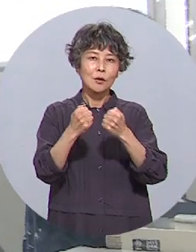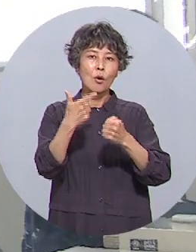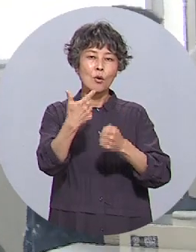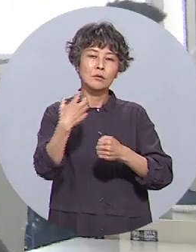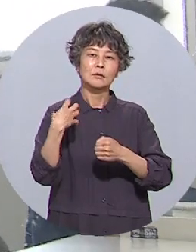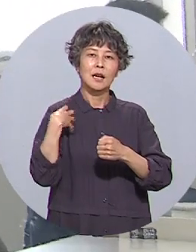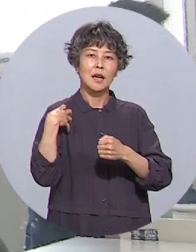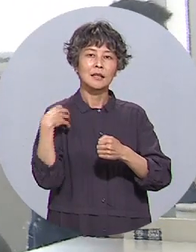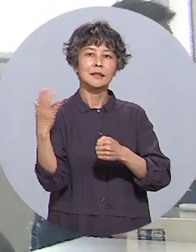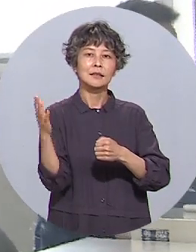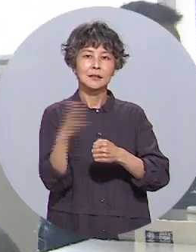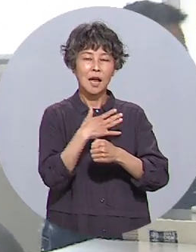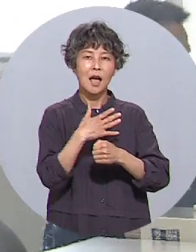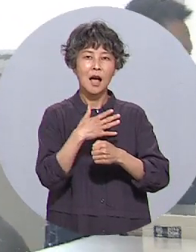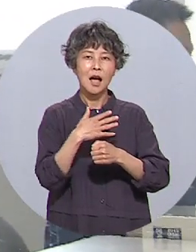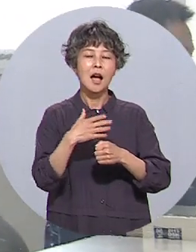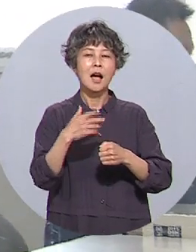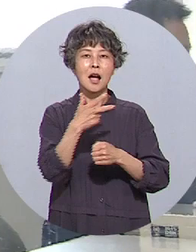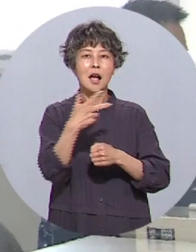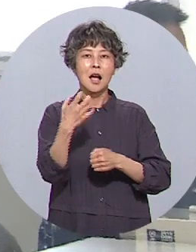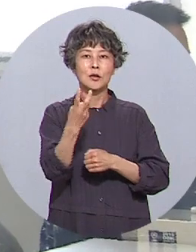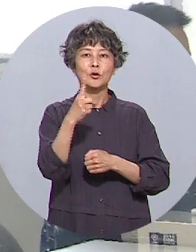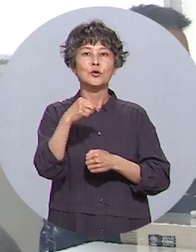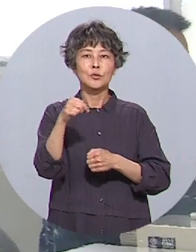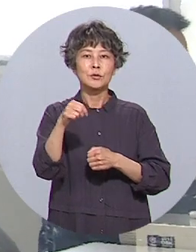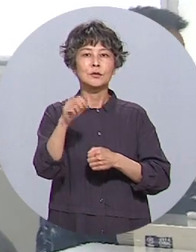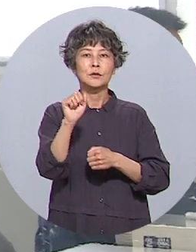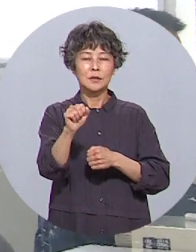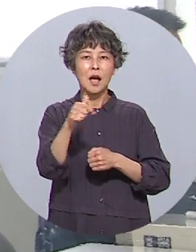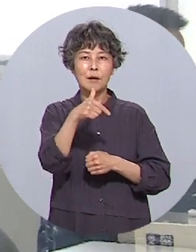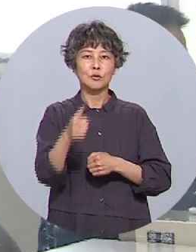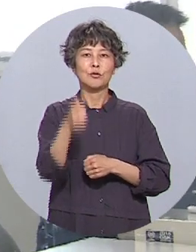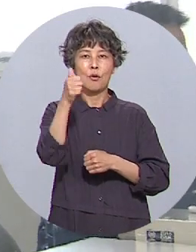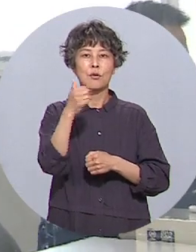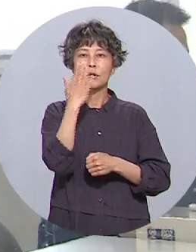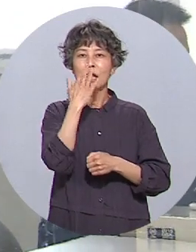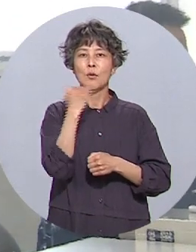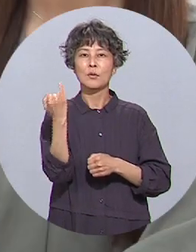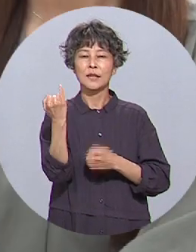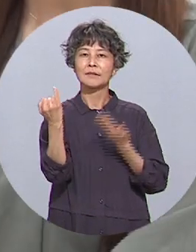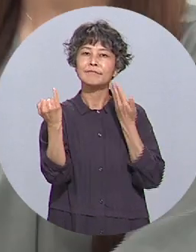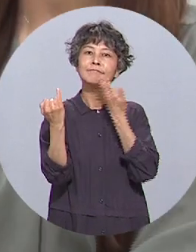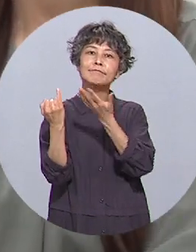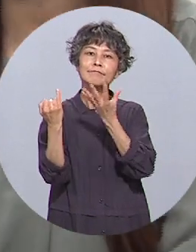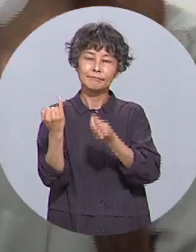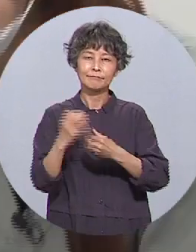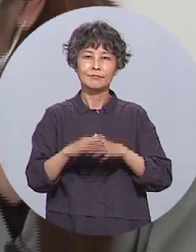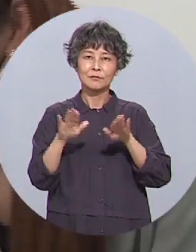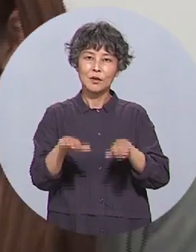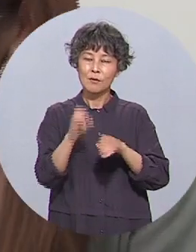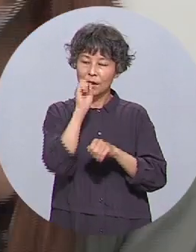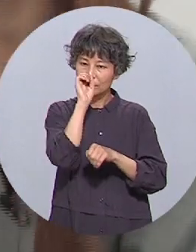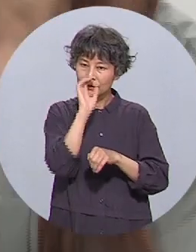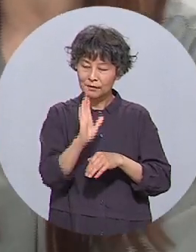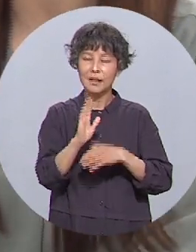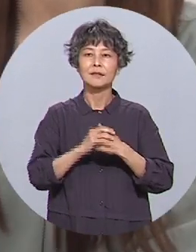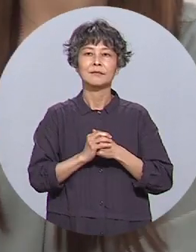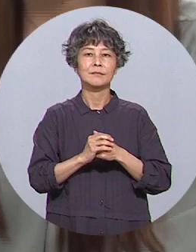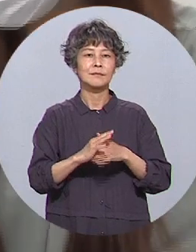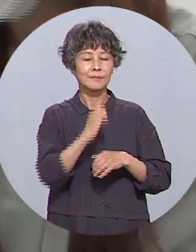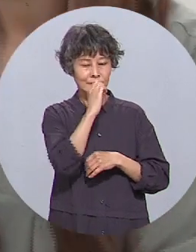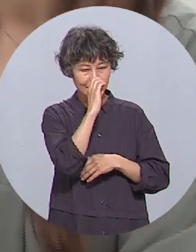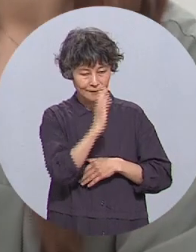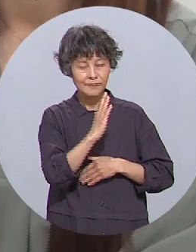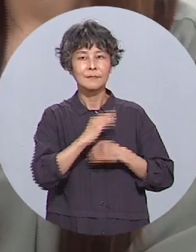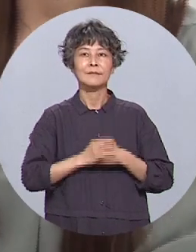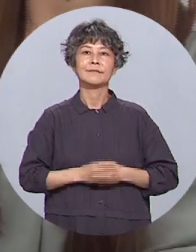6係から巡査部長の佐藤さんにお話を伺います。 では本日よろしくお願いします。 よろしくお